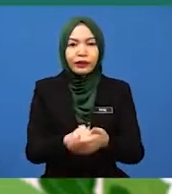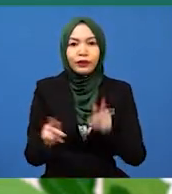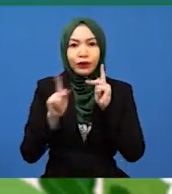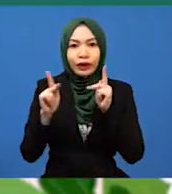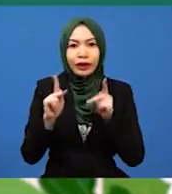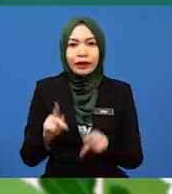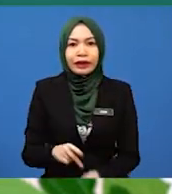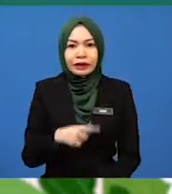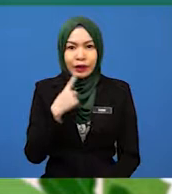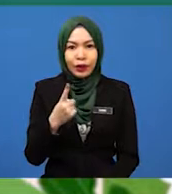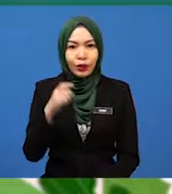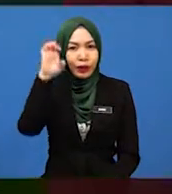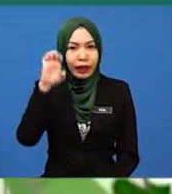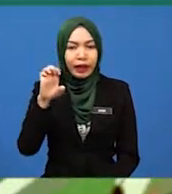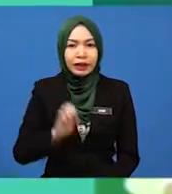seru eh.